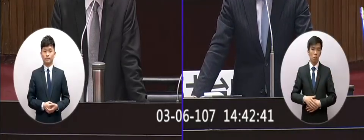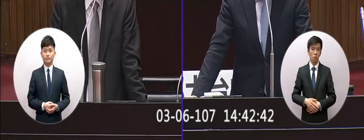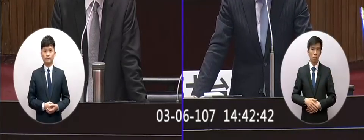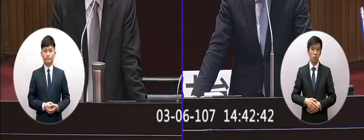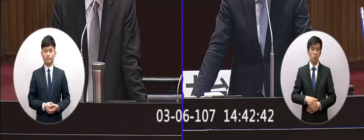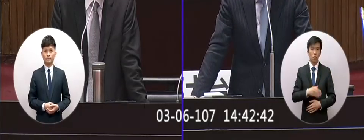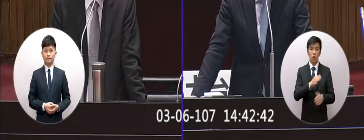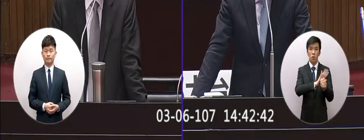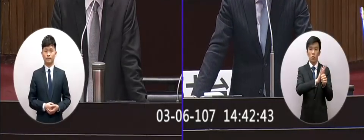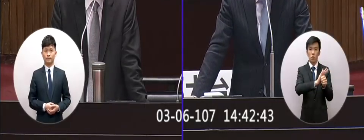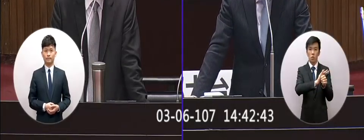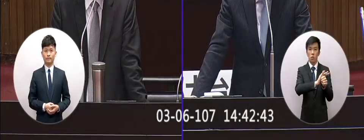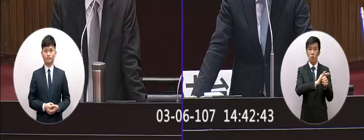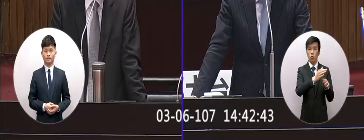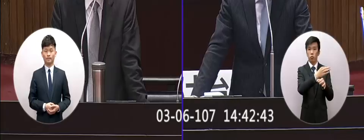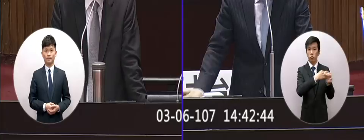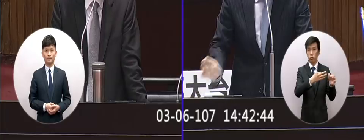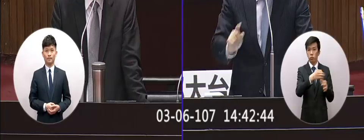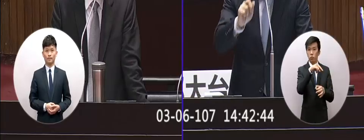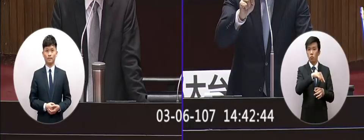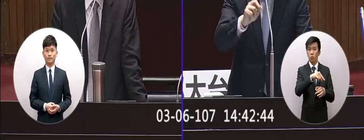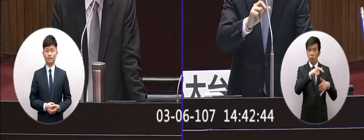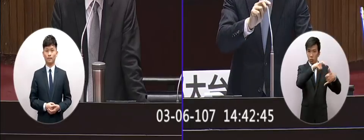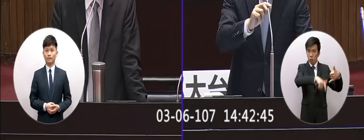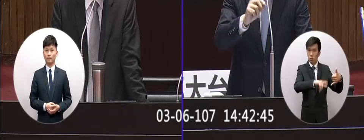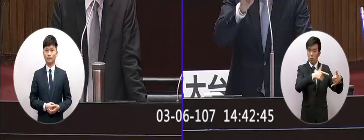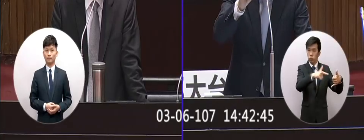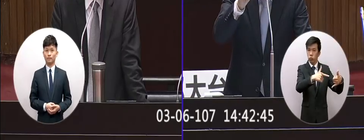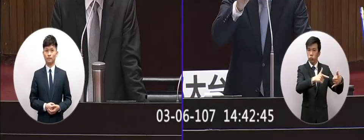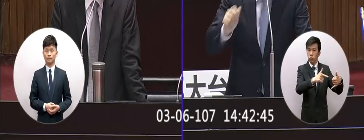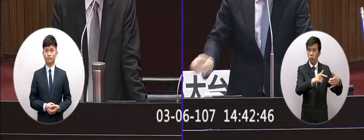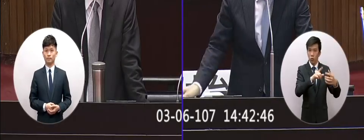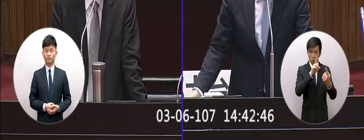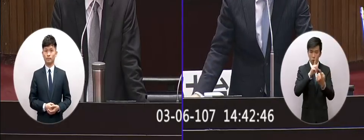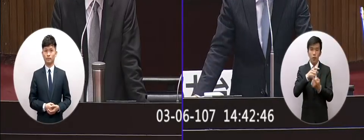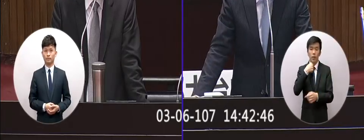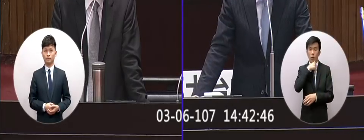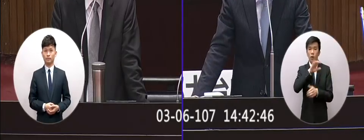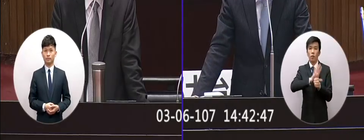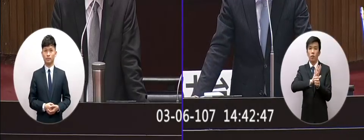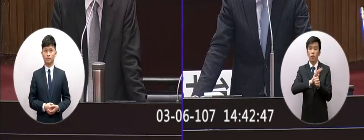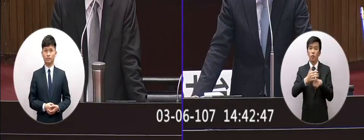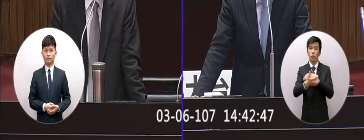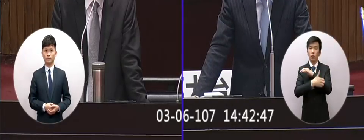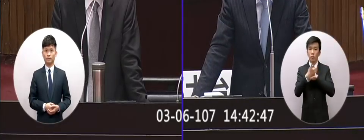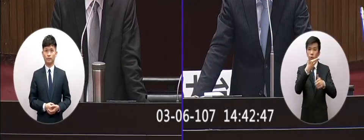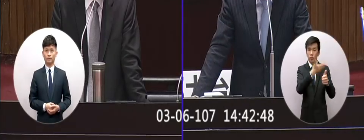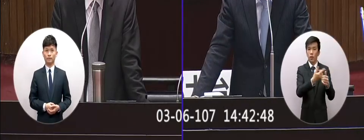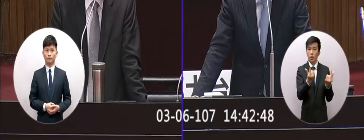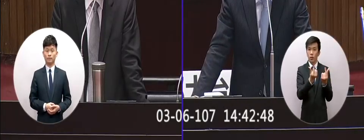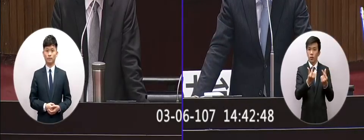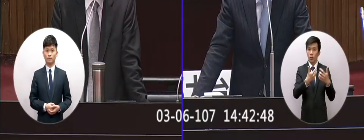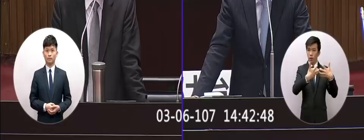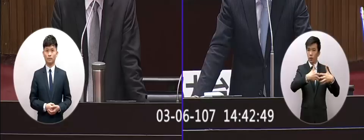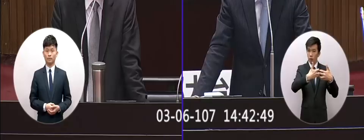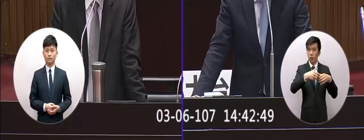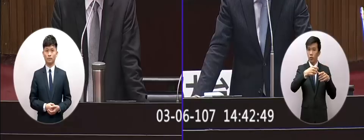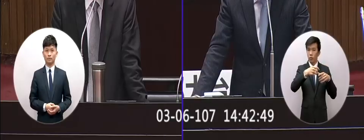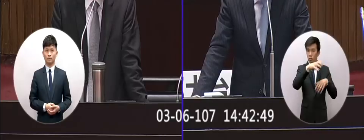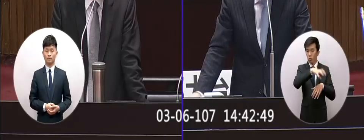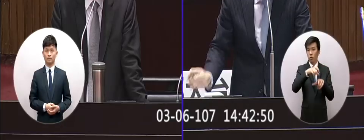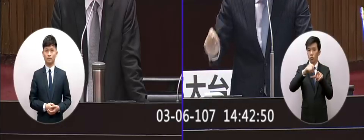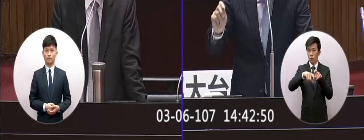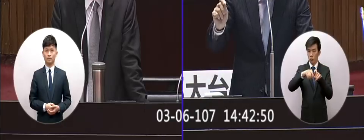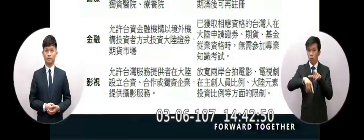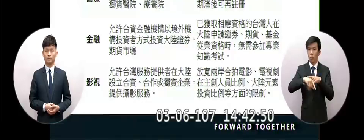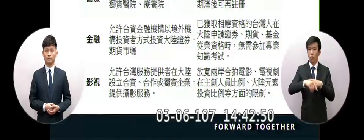有谈个人，他谈的是什么？台湾服务提供者，提供者，这是类似机构、单位、企业等等的提